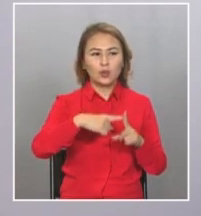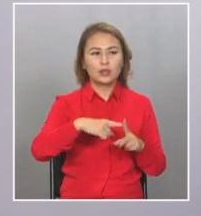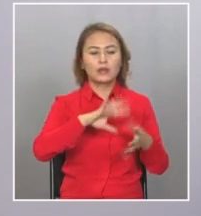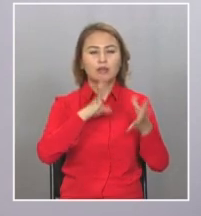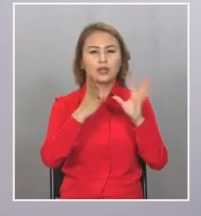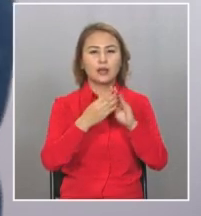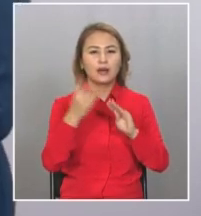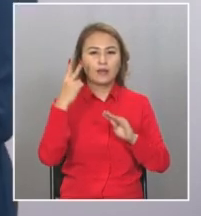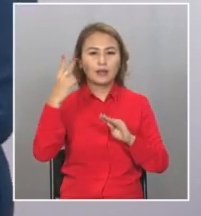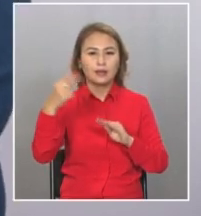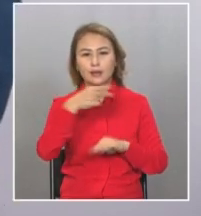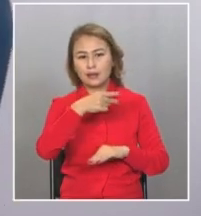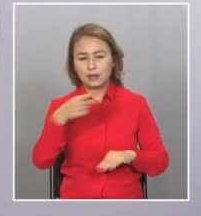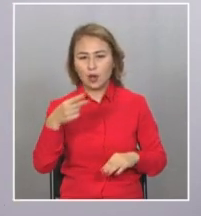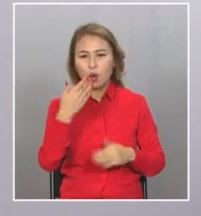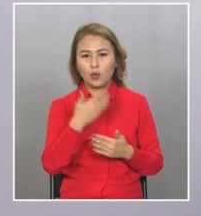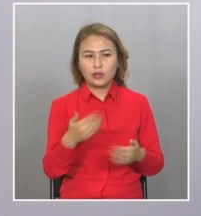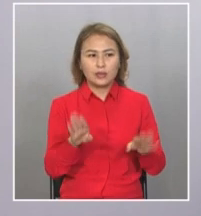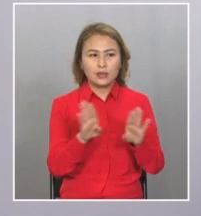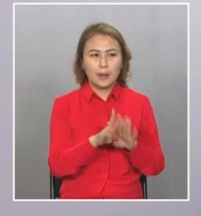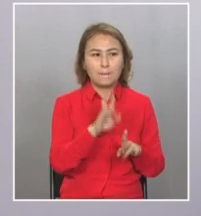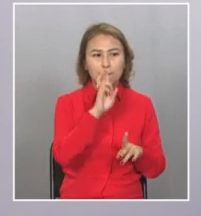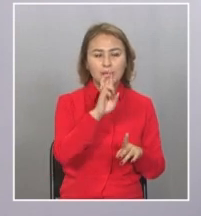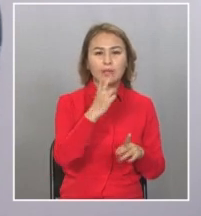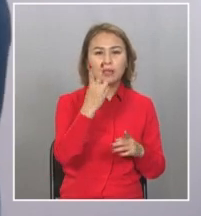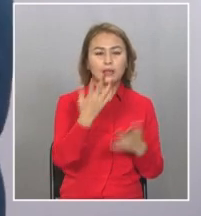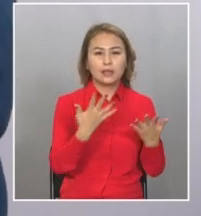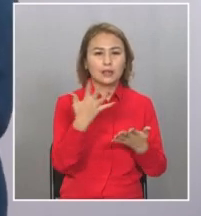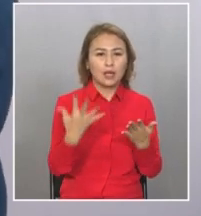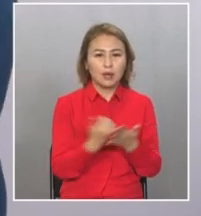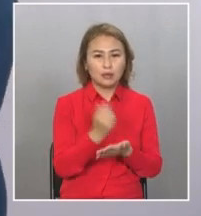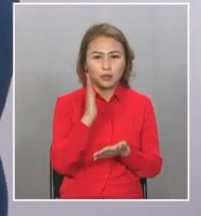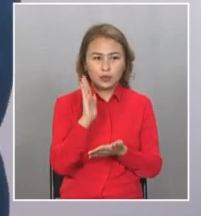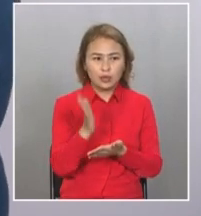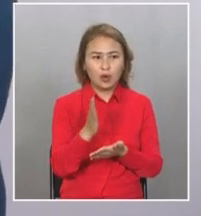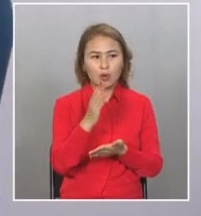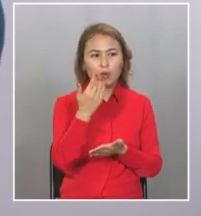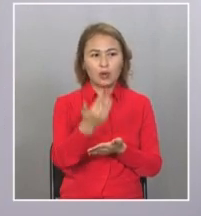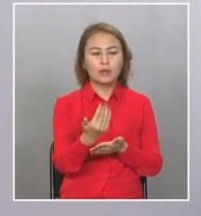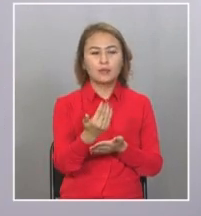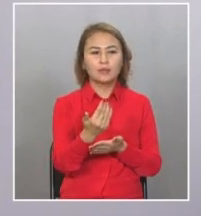гипотенузаның квадратына тең. Осыдан Б катетін табатын болсақ, ол